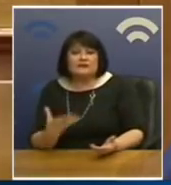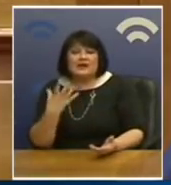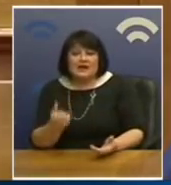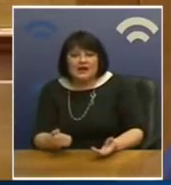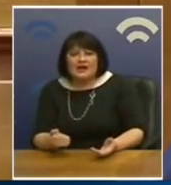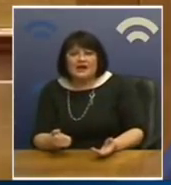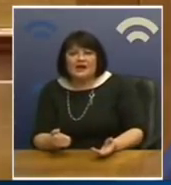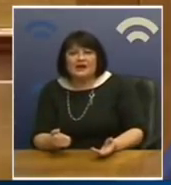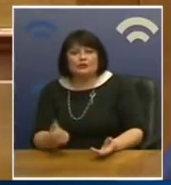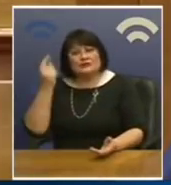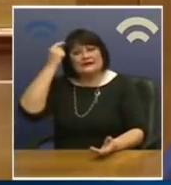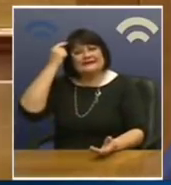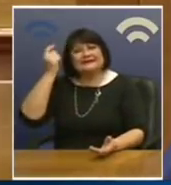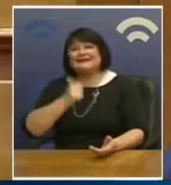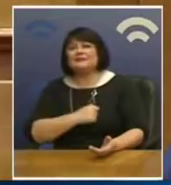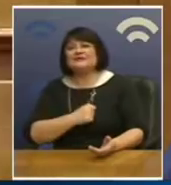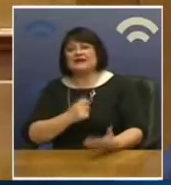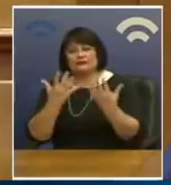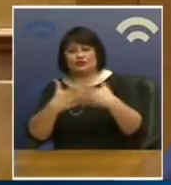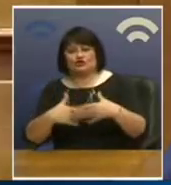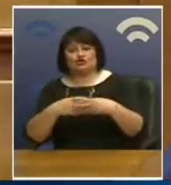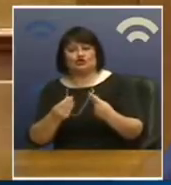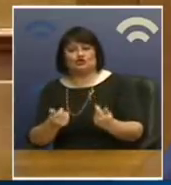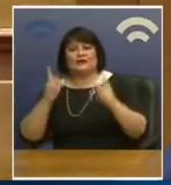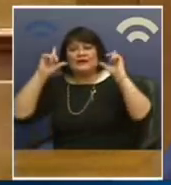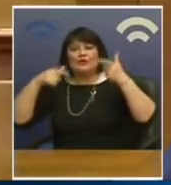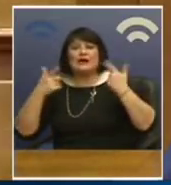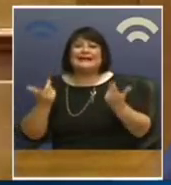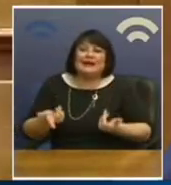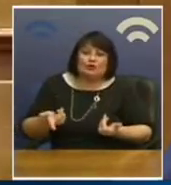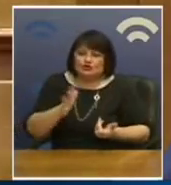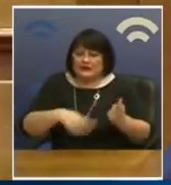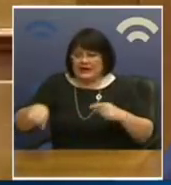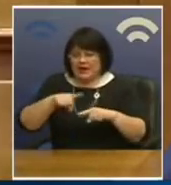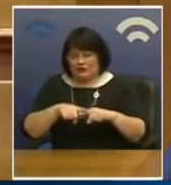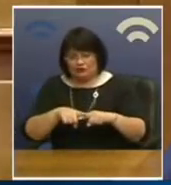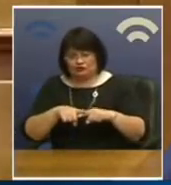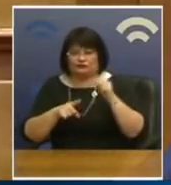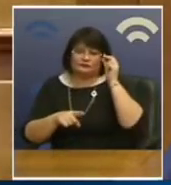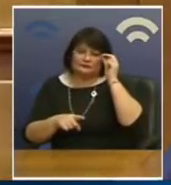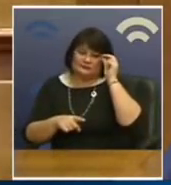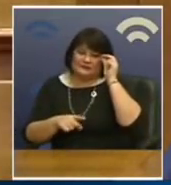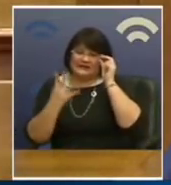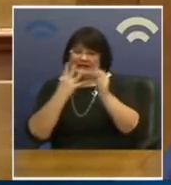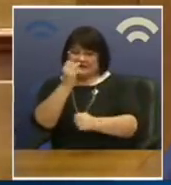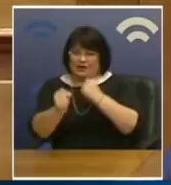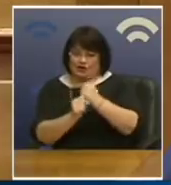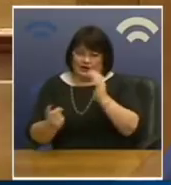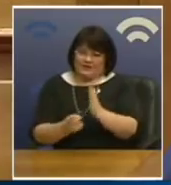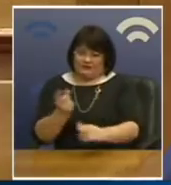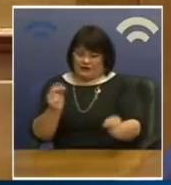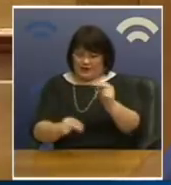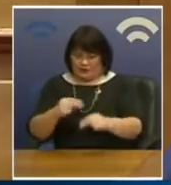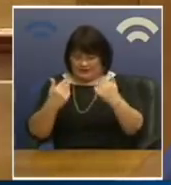εξής θεώρηση για τη λειτουργία της δημοκρατίας, να ψηφίζει ο λαός μια φορά στα 4 χρόνια και